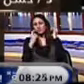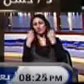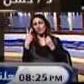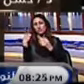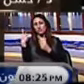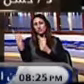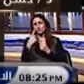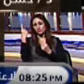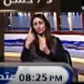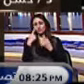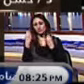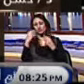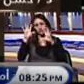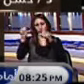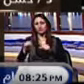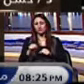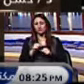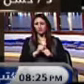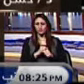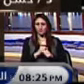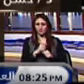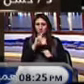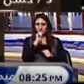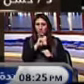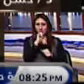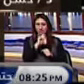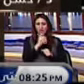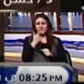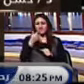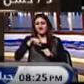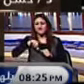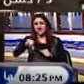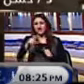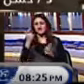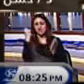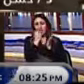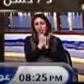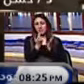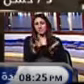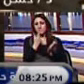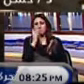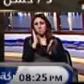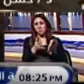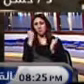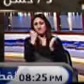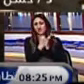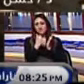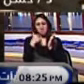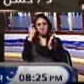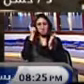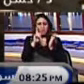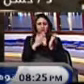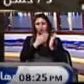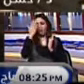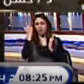الشرطه والجهات الرقابيه الاخرى. طيب اذا الواحد بقى اشترى لحمه وطلعت لحمه فاسده ومختومه نعمل ايه؟ ايه الاضرار اللي ممكن تلحق بالمواطن دلوقتي؟